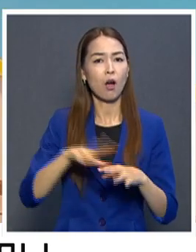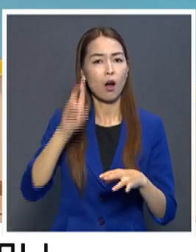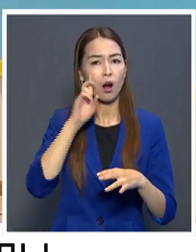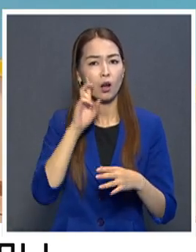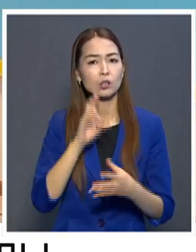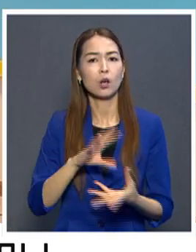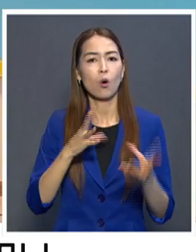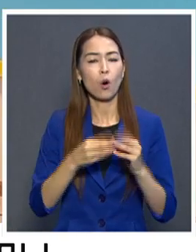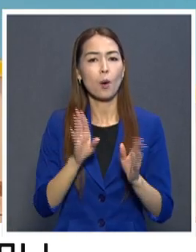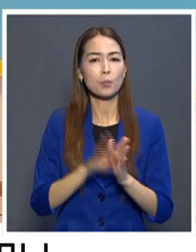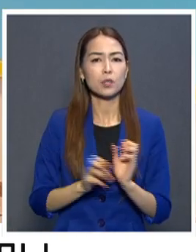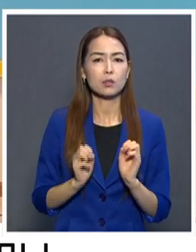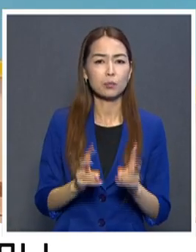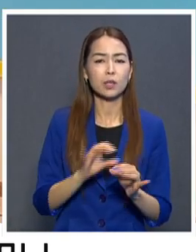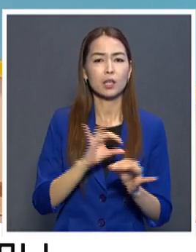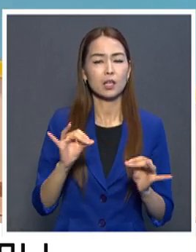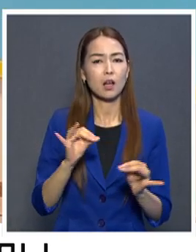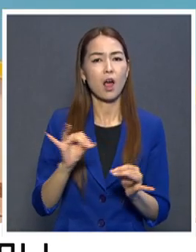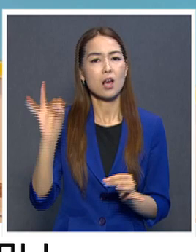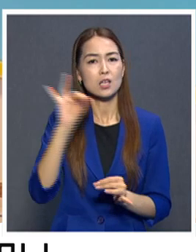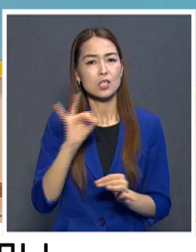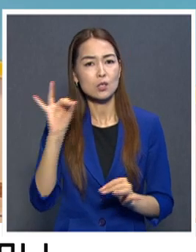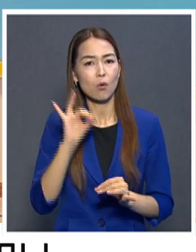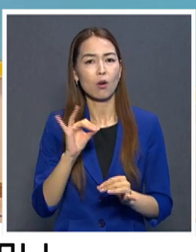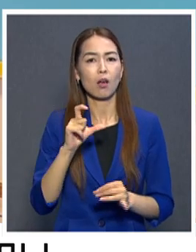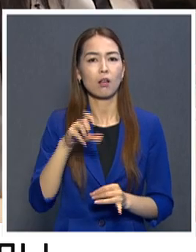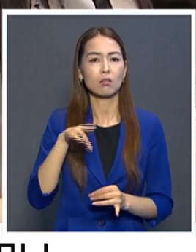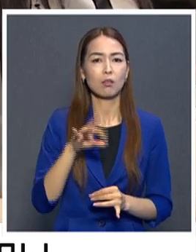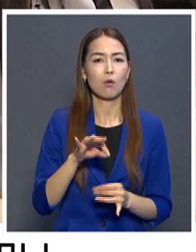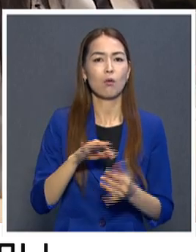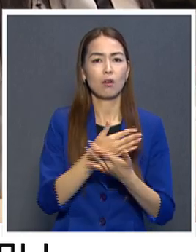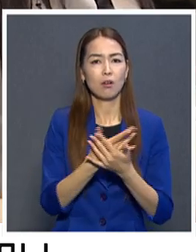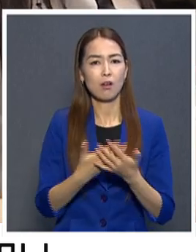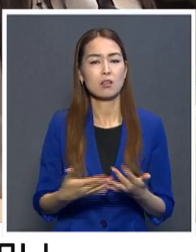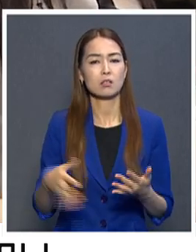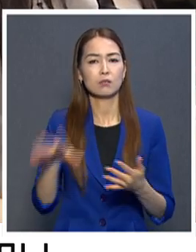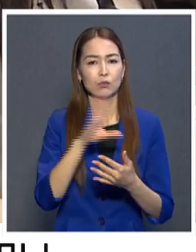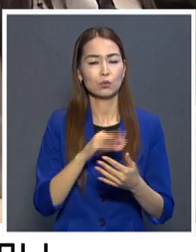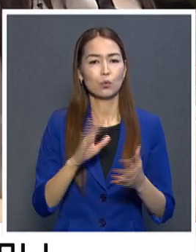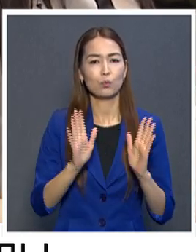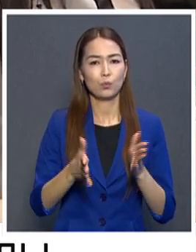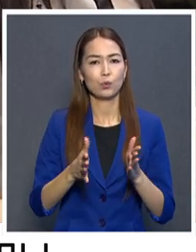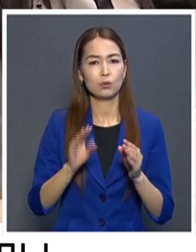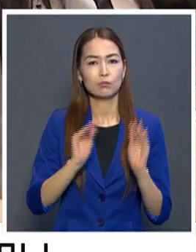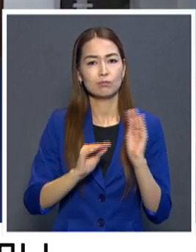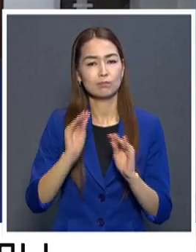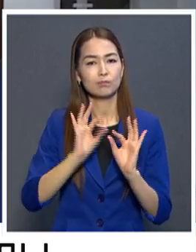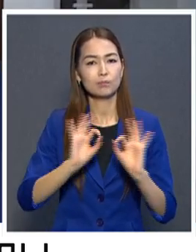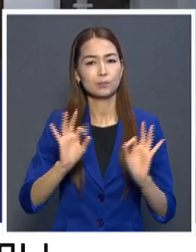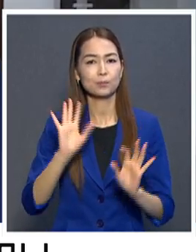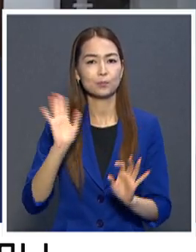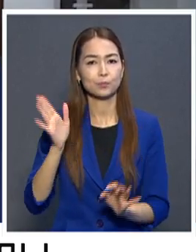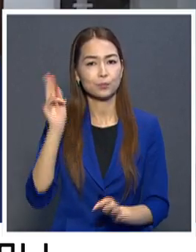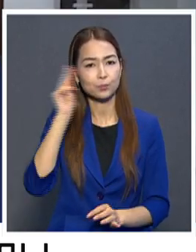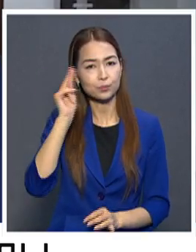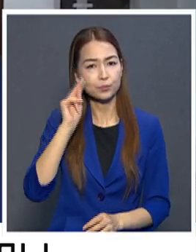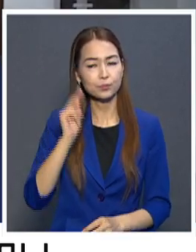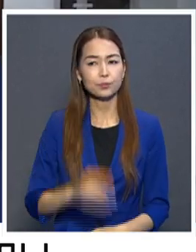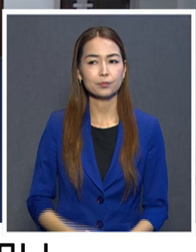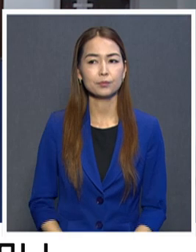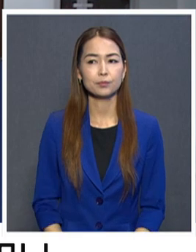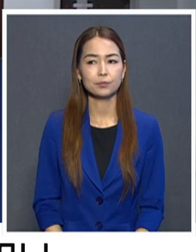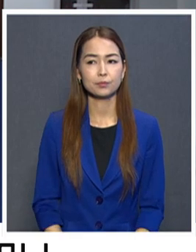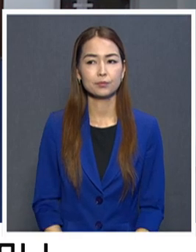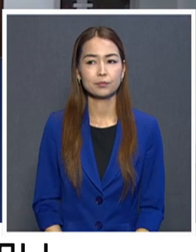қауіпсіздік және этносаяси сала бойынша сарапшылар жастарға дәріс оқитын болады. Главная цель нашего